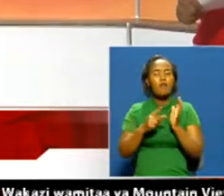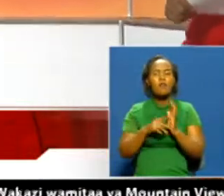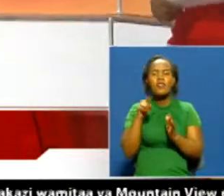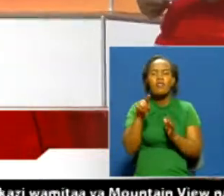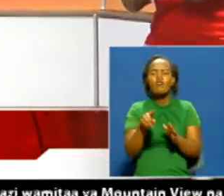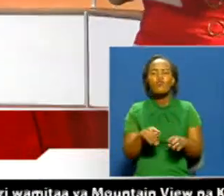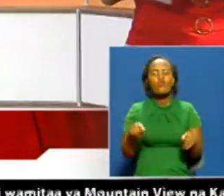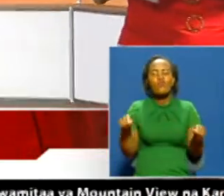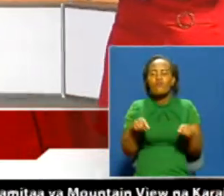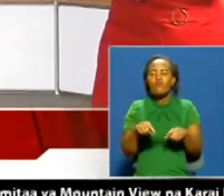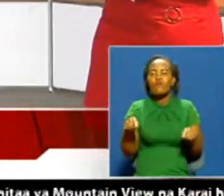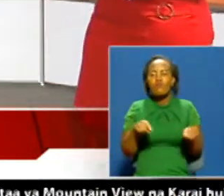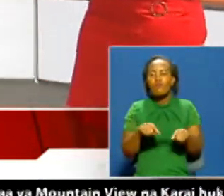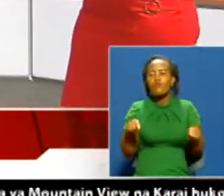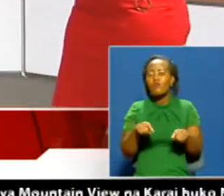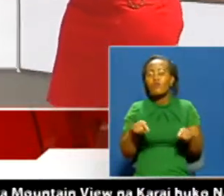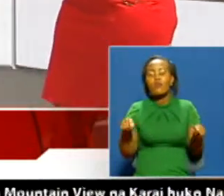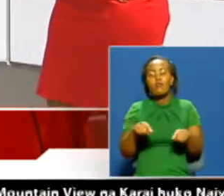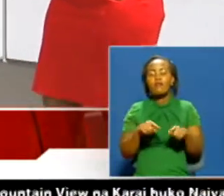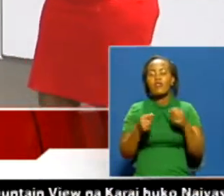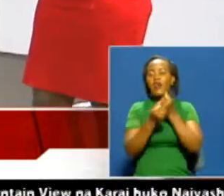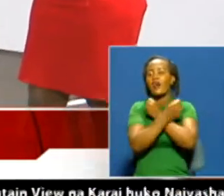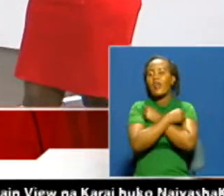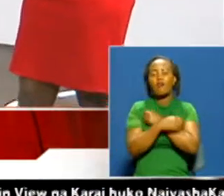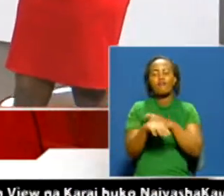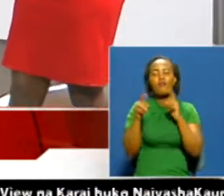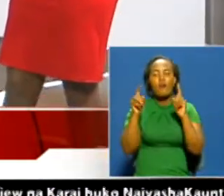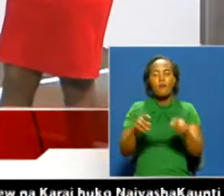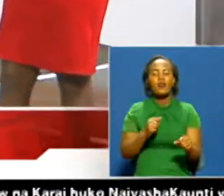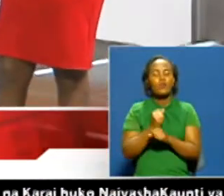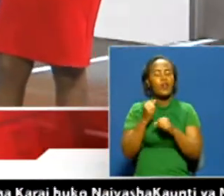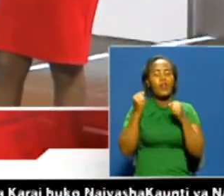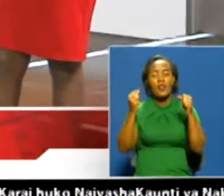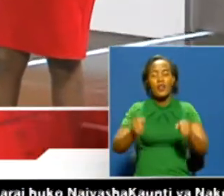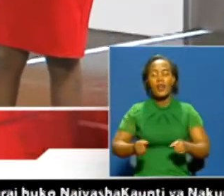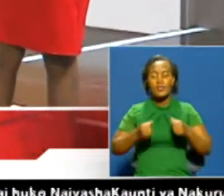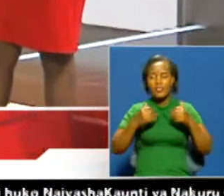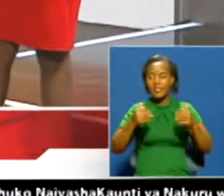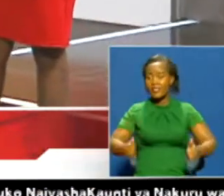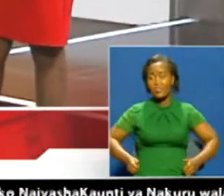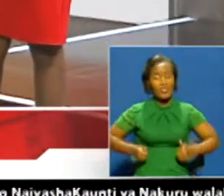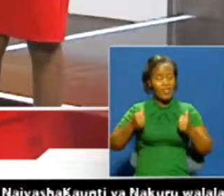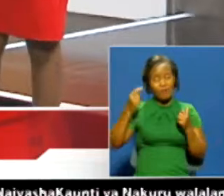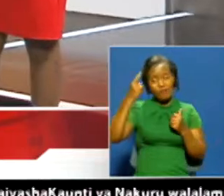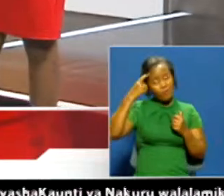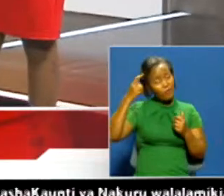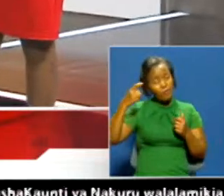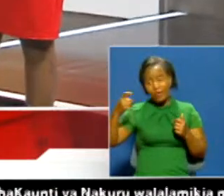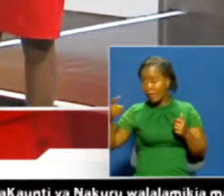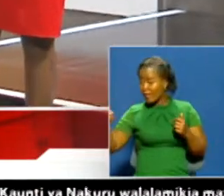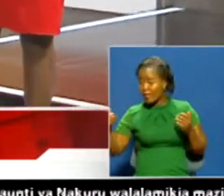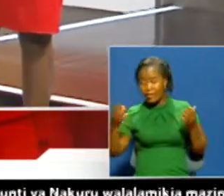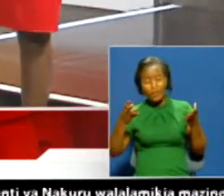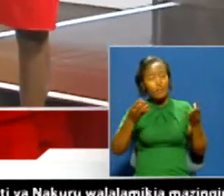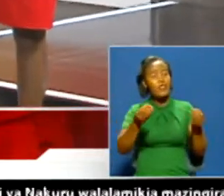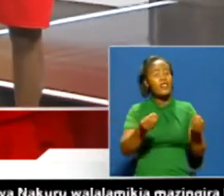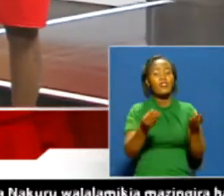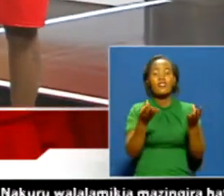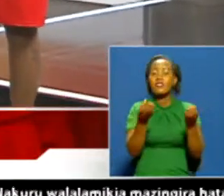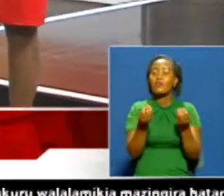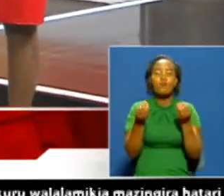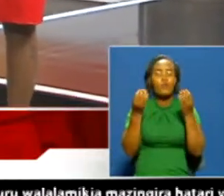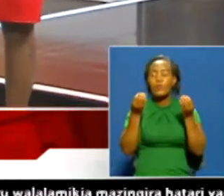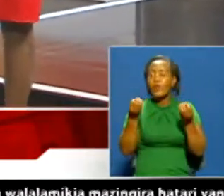mapenzi, unahitaji kujikakamua katika hali hii ya maisha. Ndoto ni kitu rahisi sana kutafsiri. Naam.